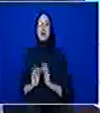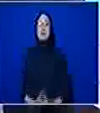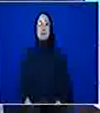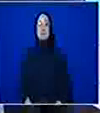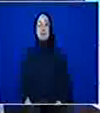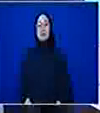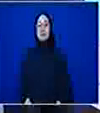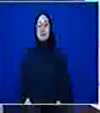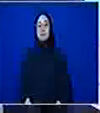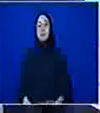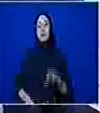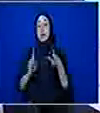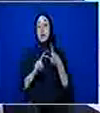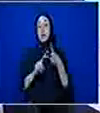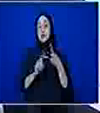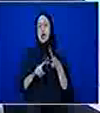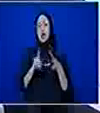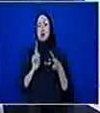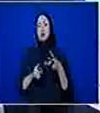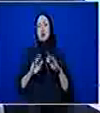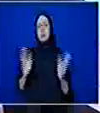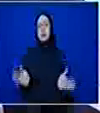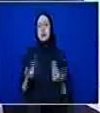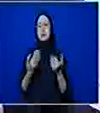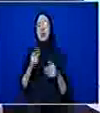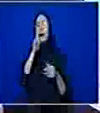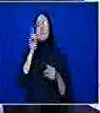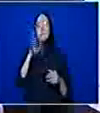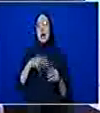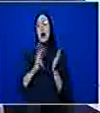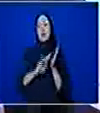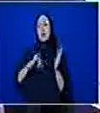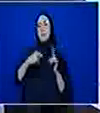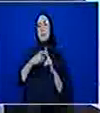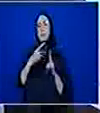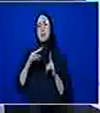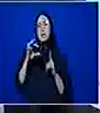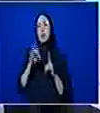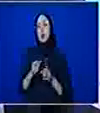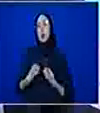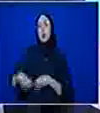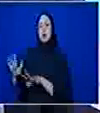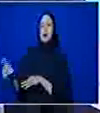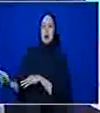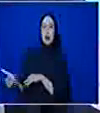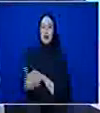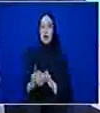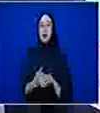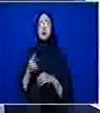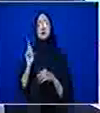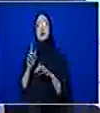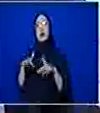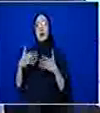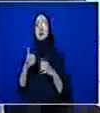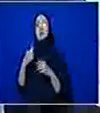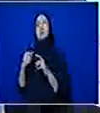ketiga, kita juga telah membentuk yang namanya bank mikro nelayan agar para nelayan ini bisa mengakses ke bidang